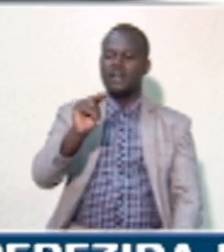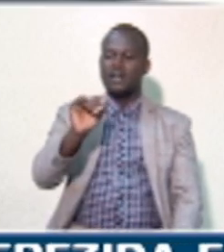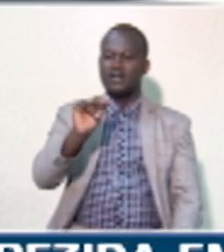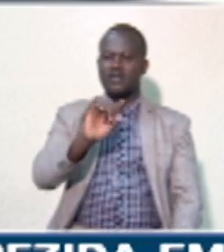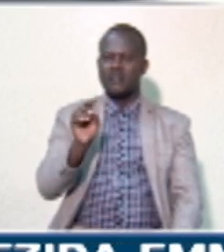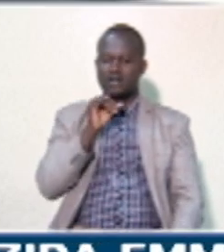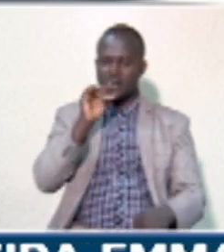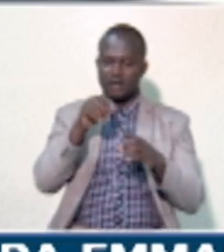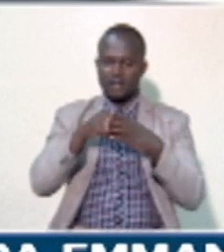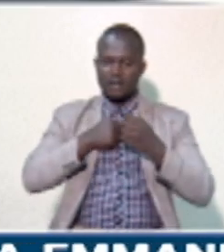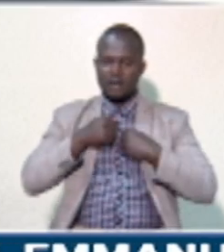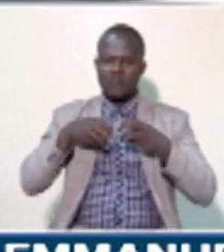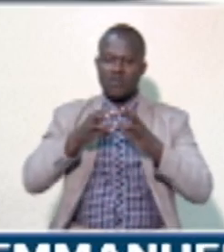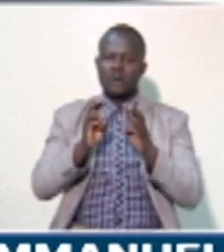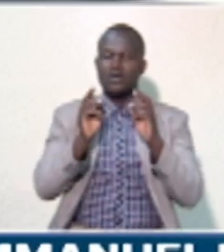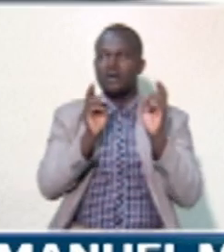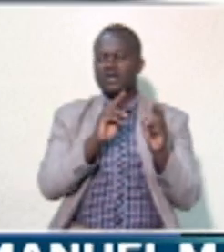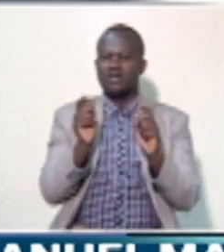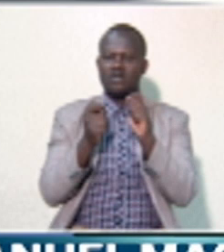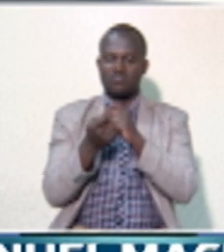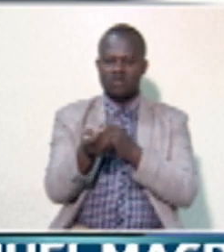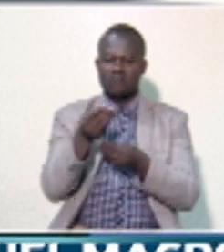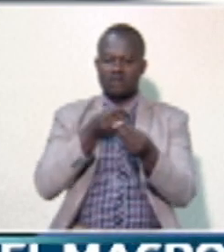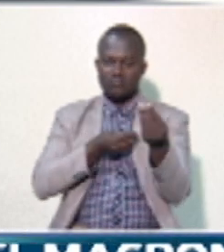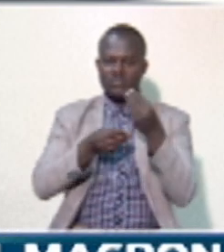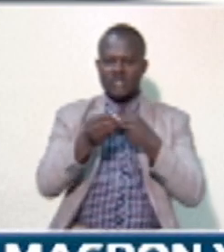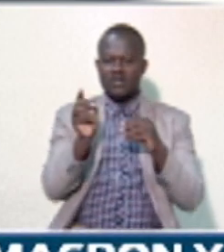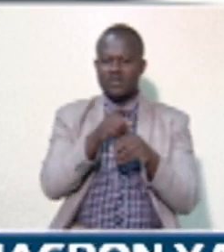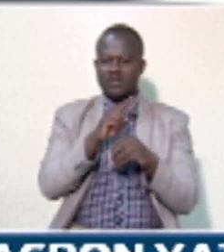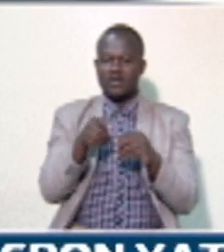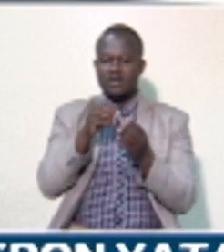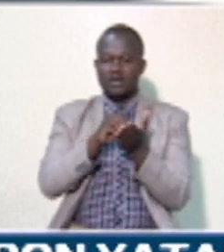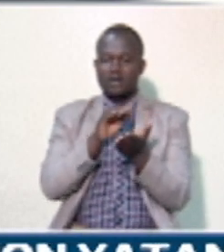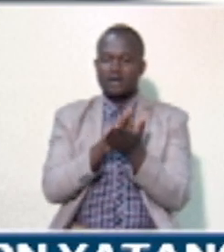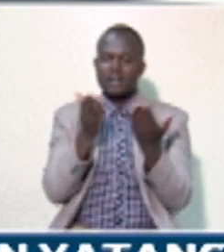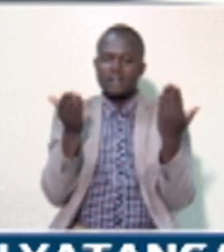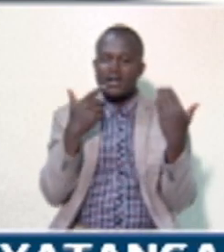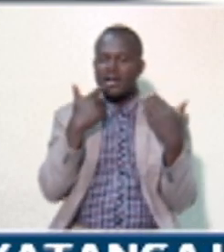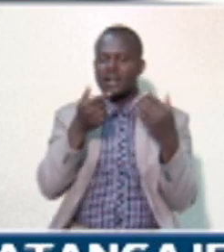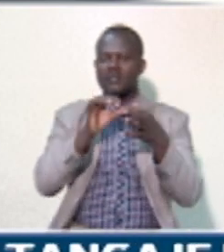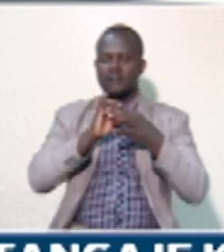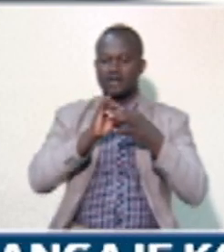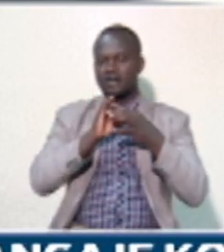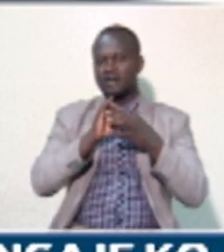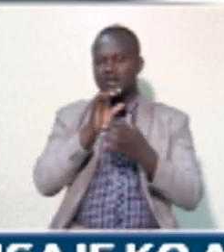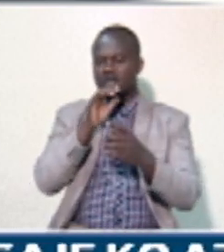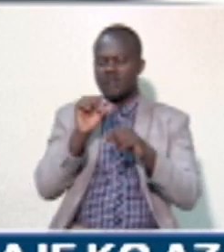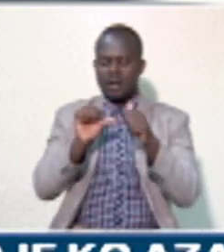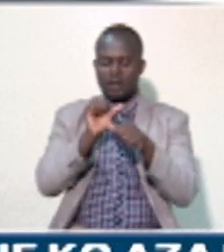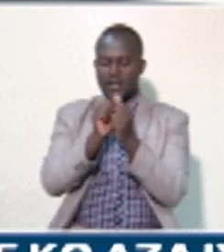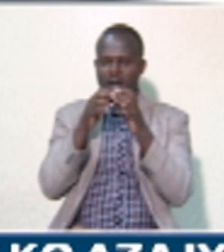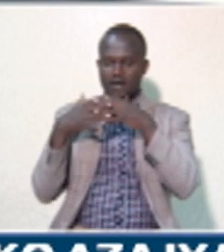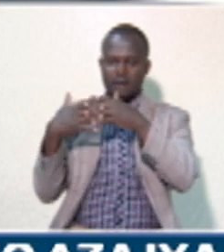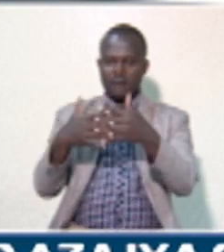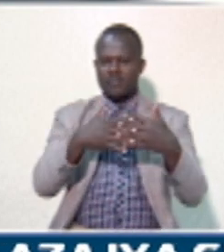buryo busanzwe bwo guhererekanya abakekwaho ibyaha. Kuri iyi dosiye, ese haba hari imikoranire mwiteze kuri Leta Zunze Ubumwe